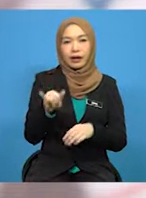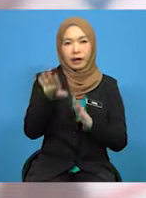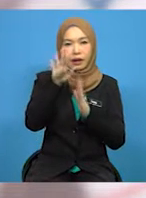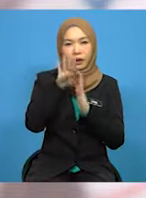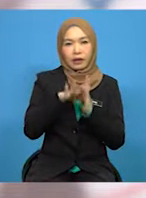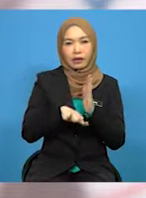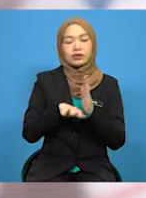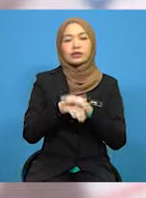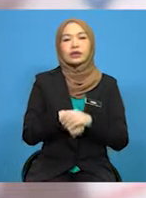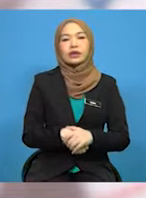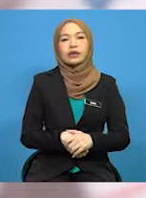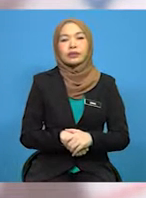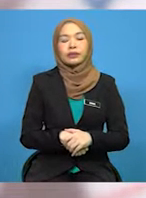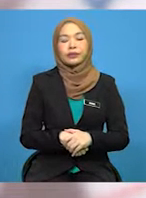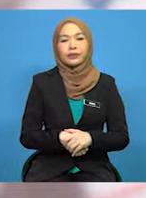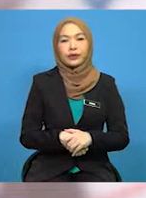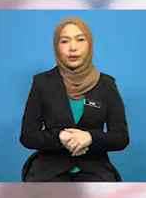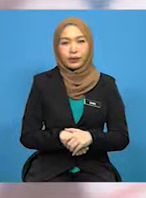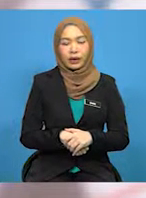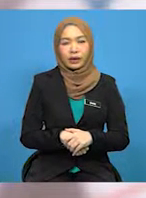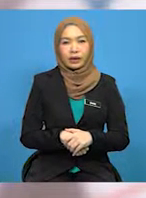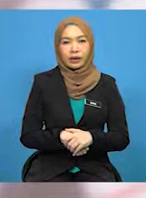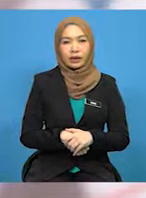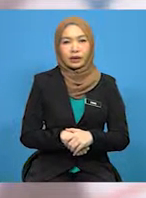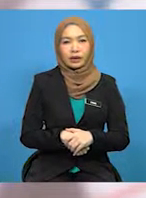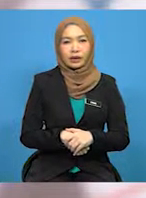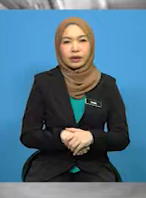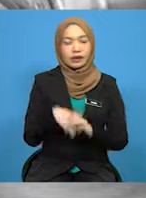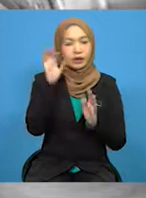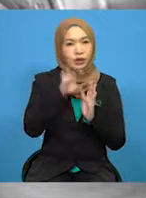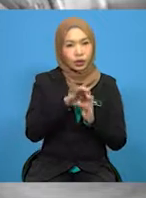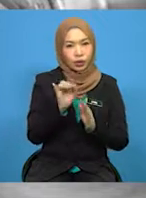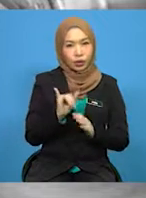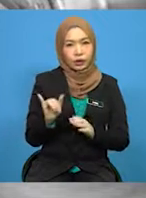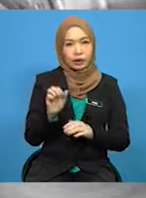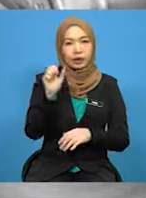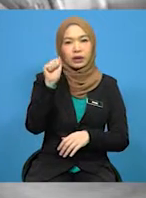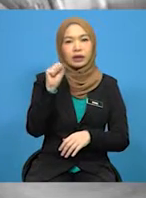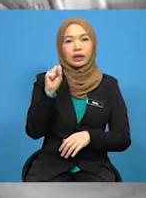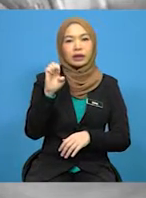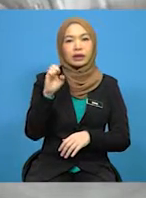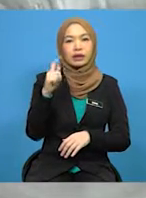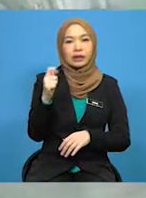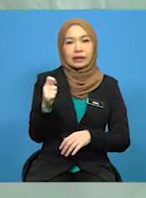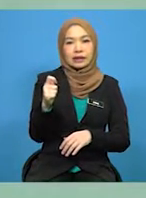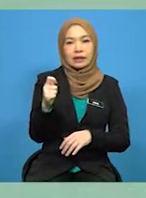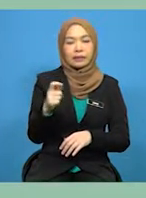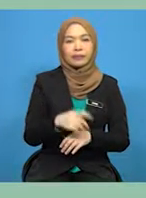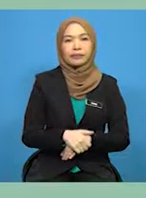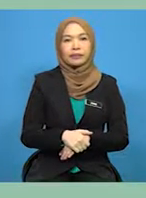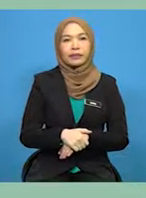yang mengalami susut nilai ialah aset seperti mesin